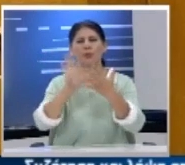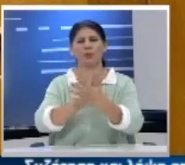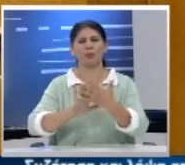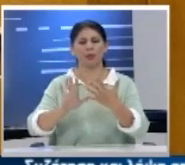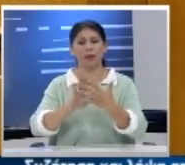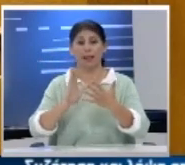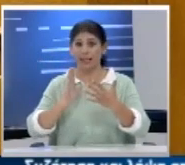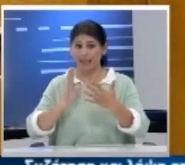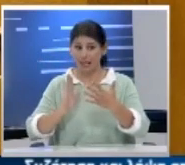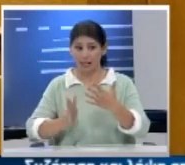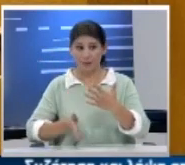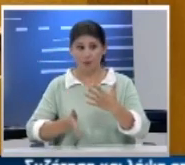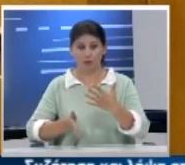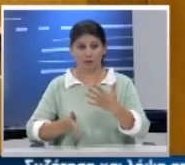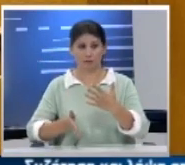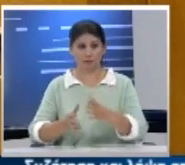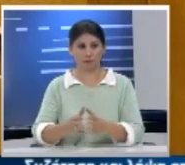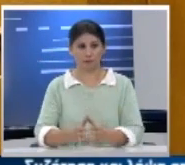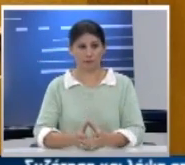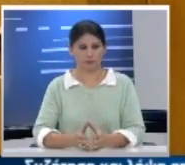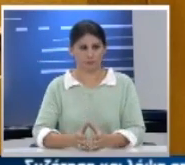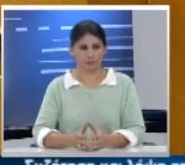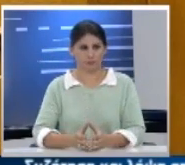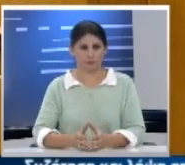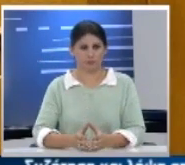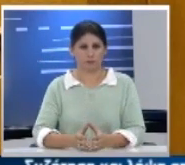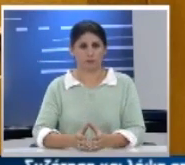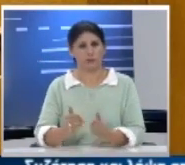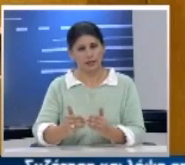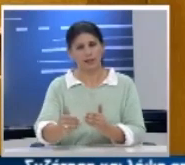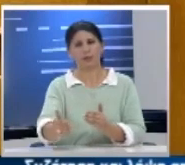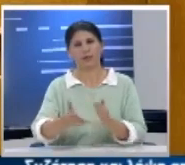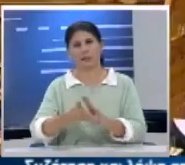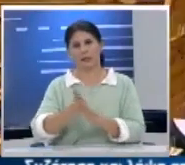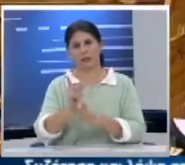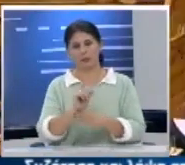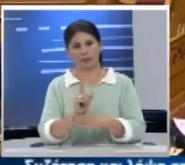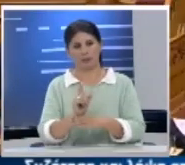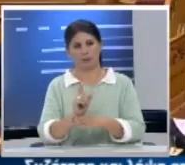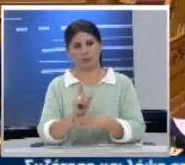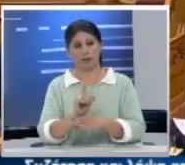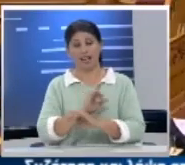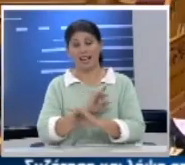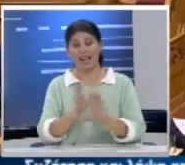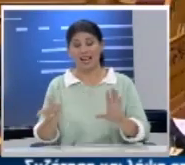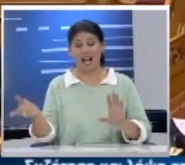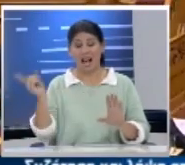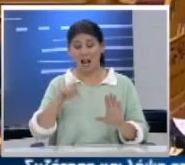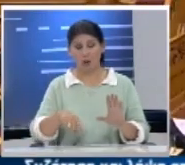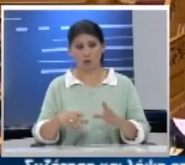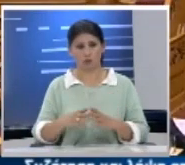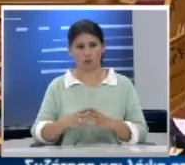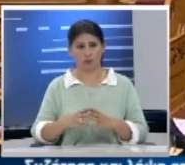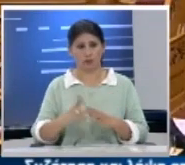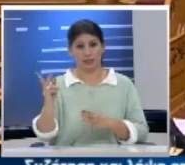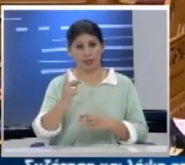Σας παρακαλώ. Σας παρακαλώ. Όσο και να θέλετε, κύριε Πρόεδρε, θα ολοκληρώσω και θα πω αυτά τα οποία θέλω να πω. Μα κύριε